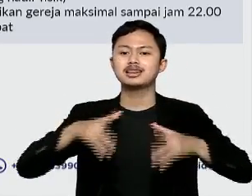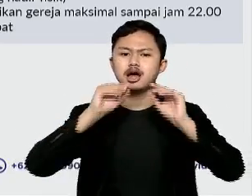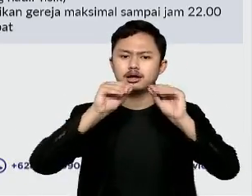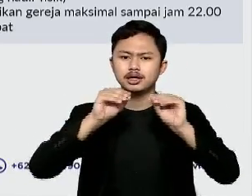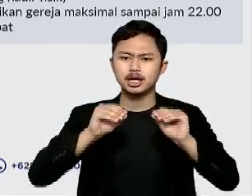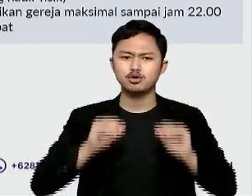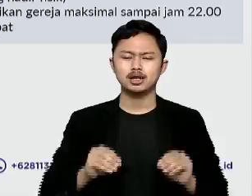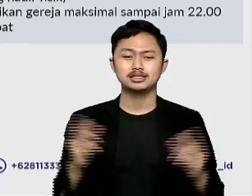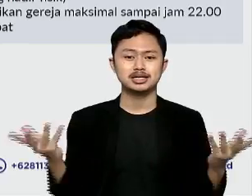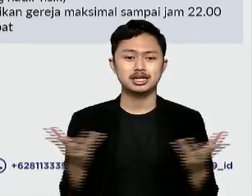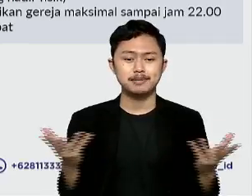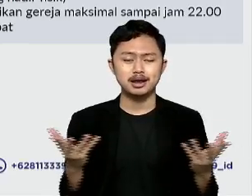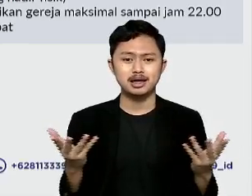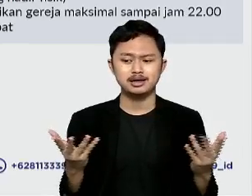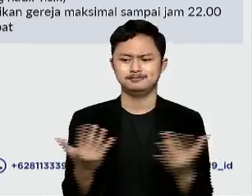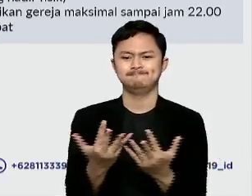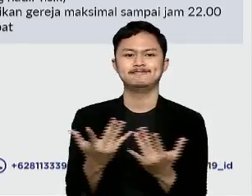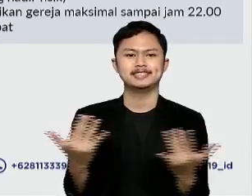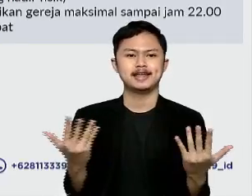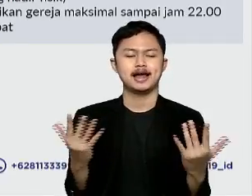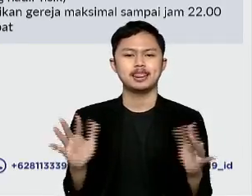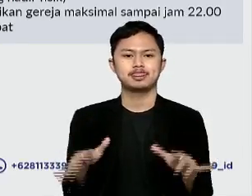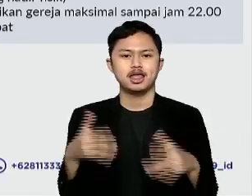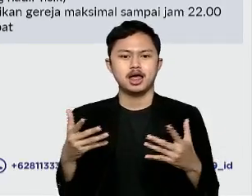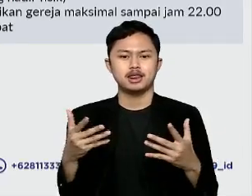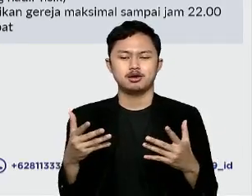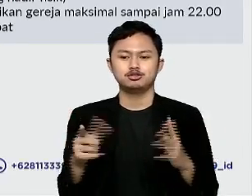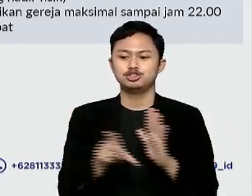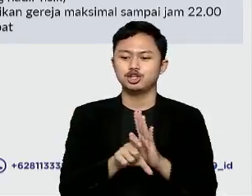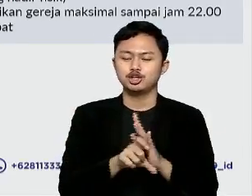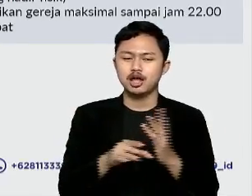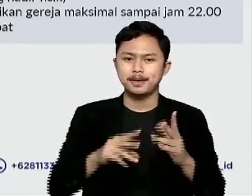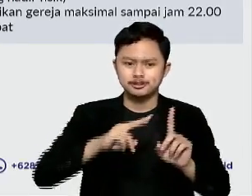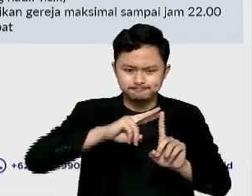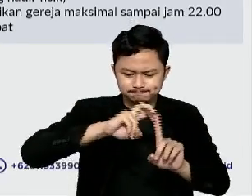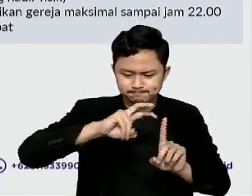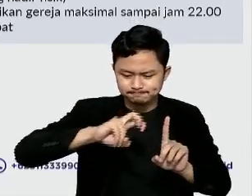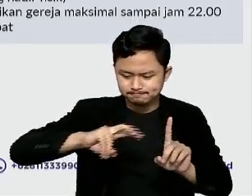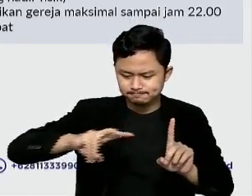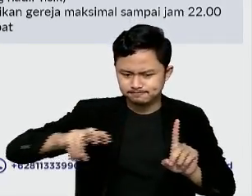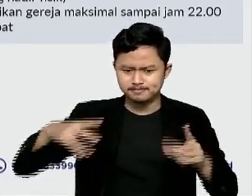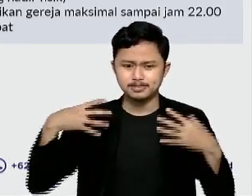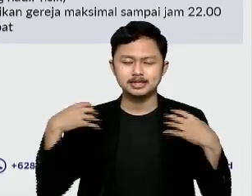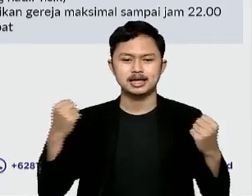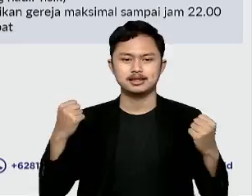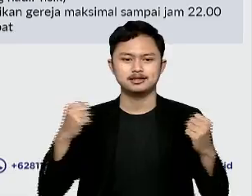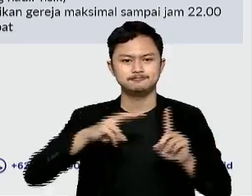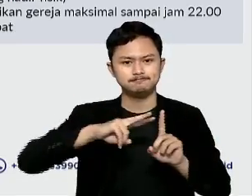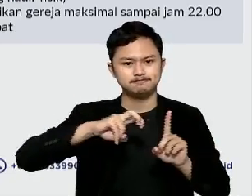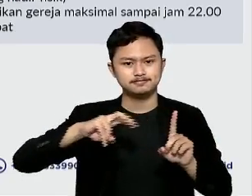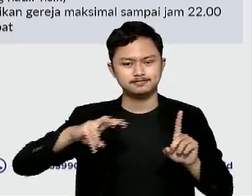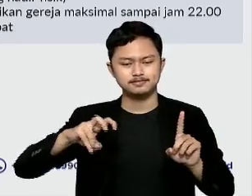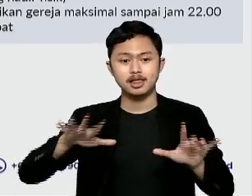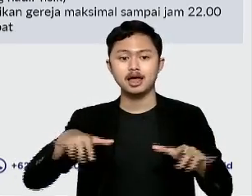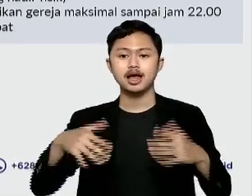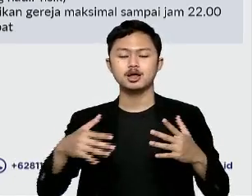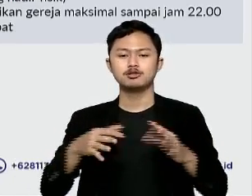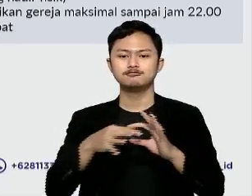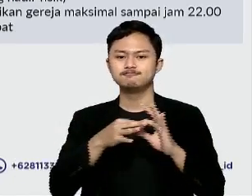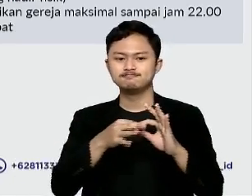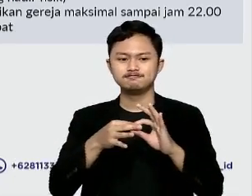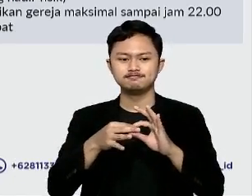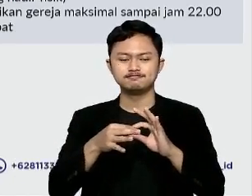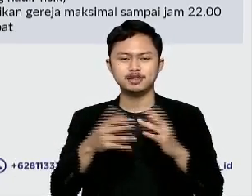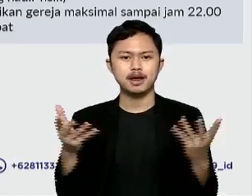edukasinya baik kepada jemaat maupun pengkhotbah, contohnya screening kesehatan dengan termogan dan screening